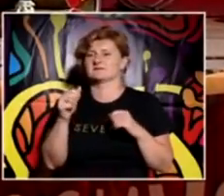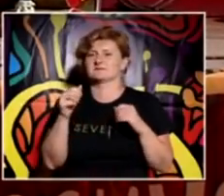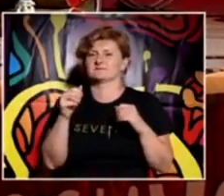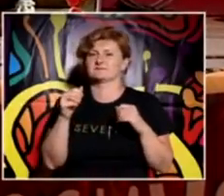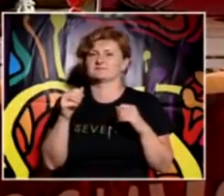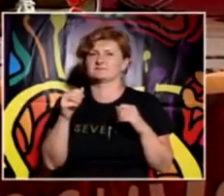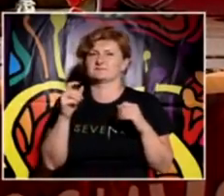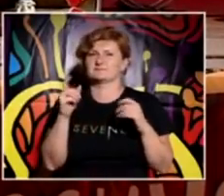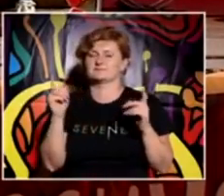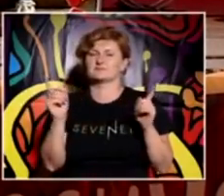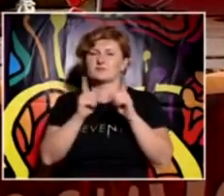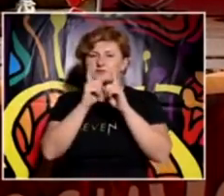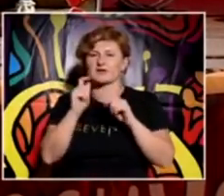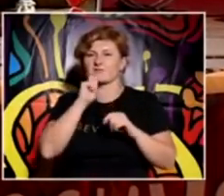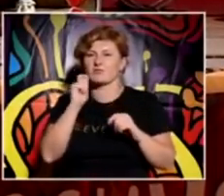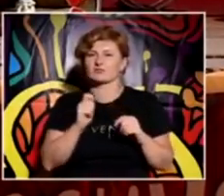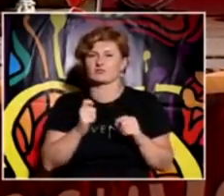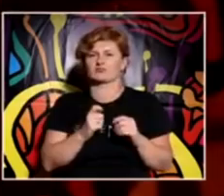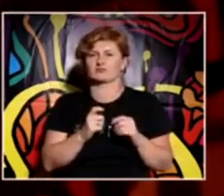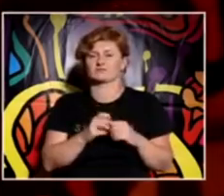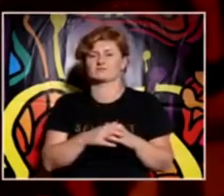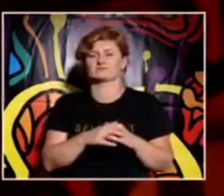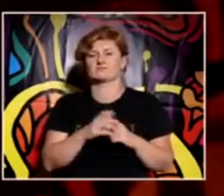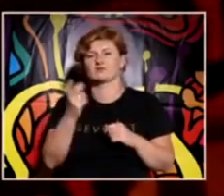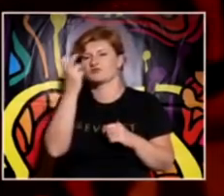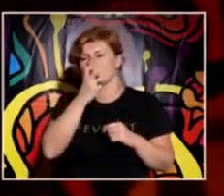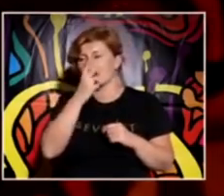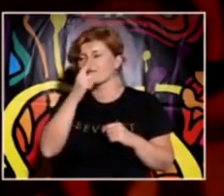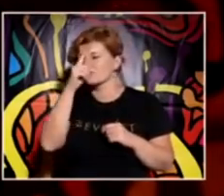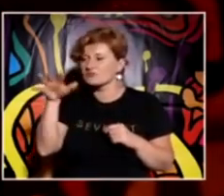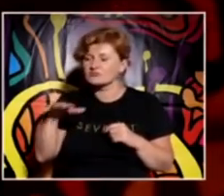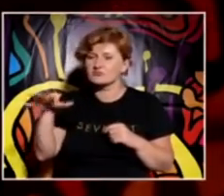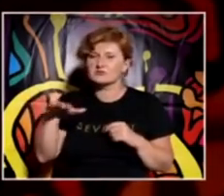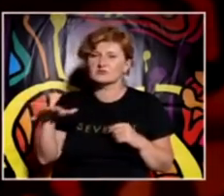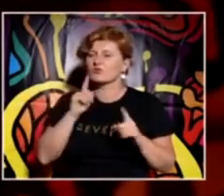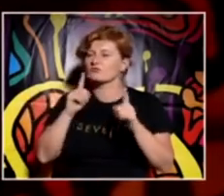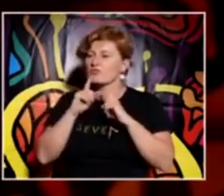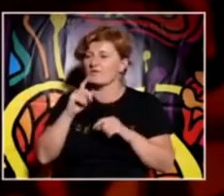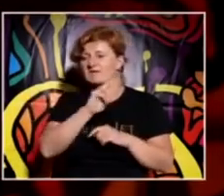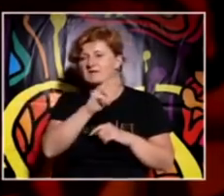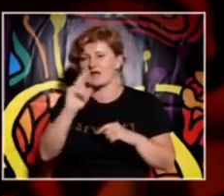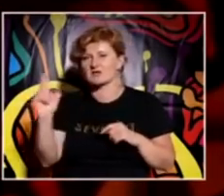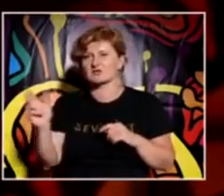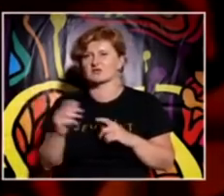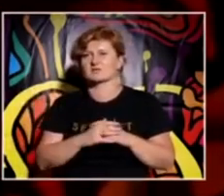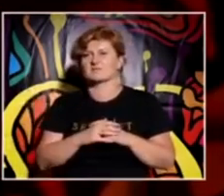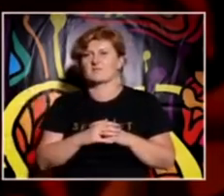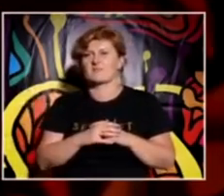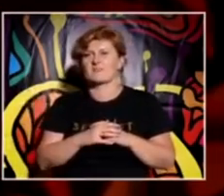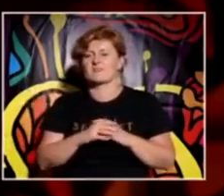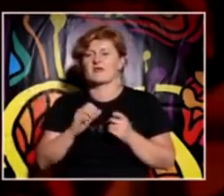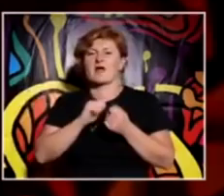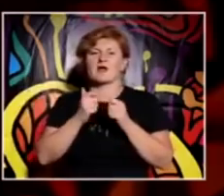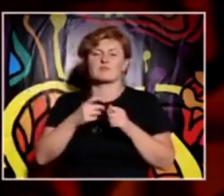samym sobą, bo wtedy się wsłuchuję w siebie i to jest dla mnie ważne. Ciekawymi lokalsami, rozmawiam wtedy z każdym, to jest dla mnie istotne. Albo z